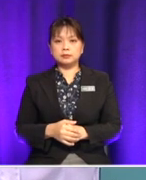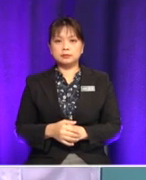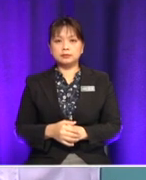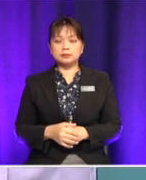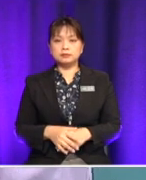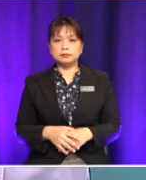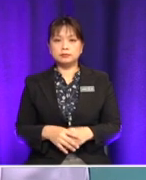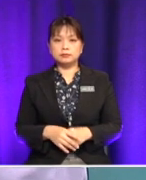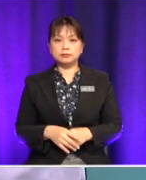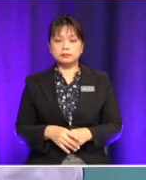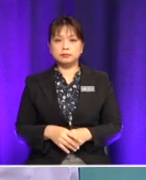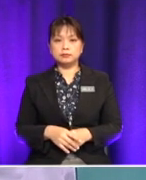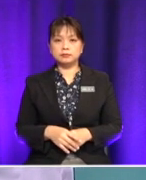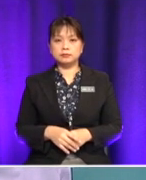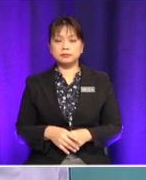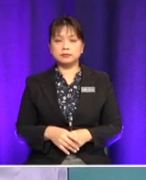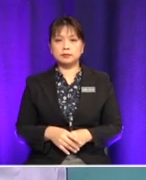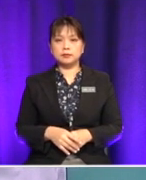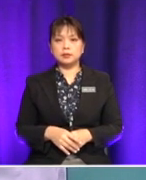kemudian kita